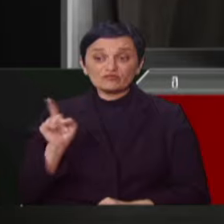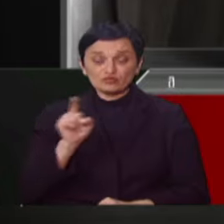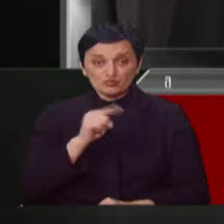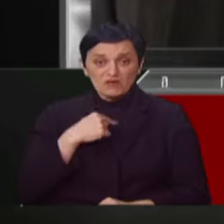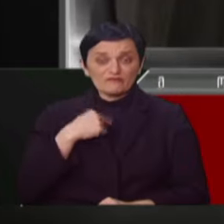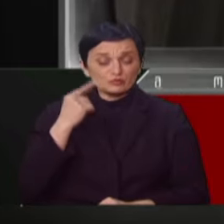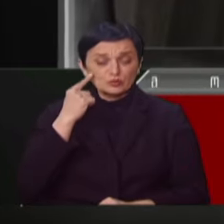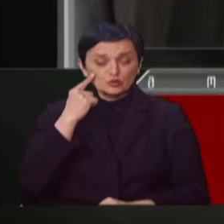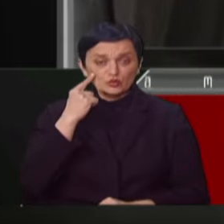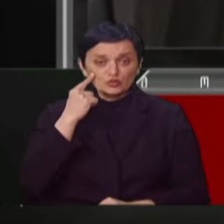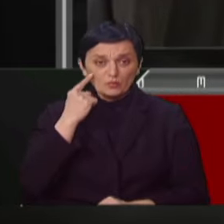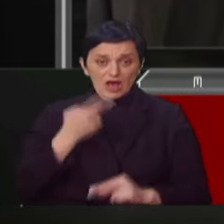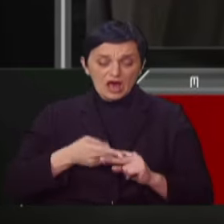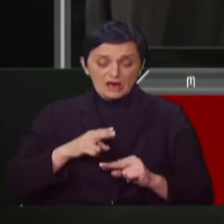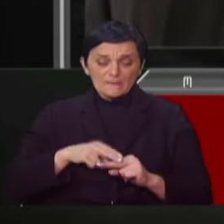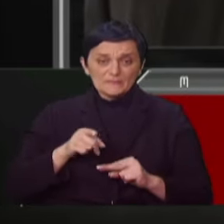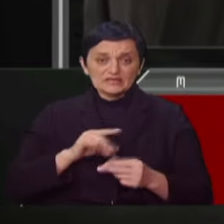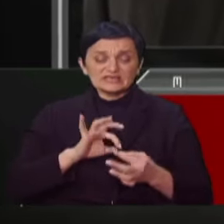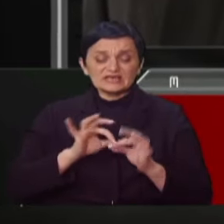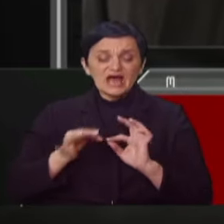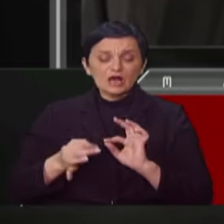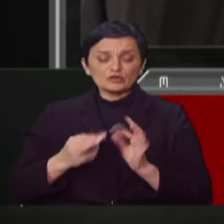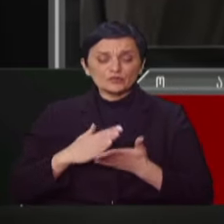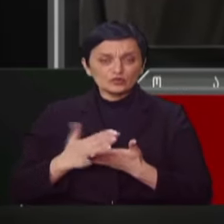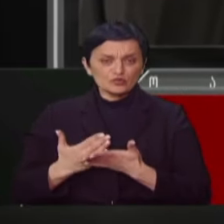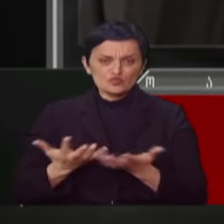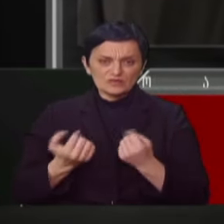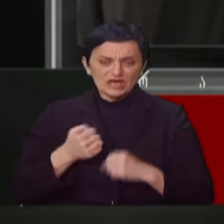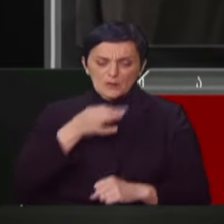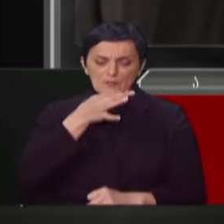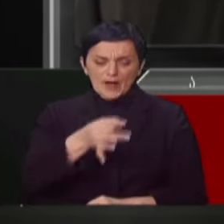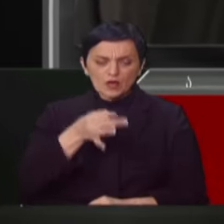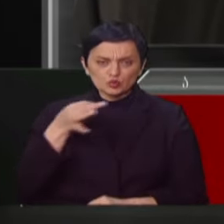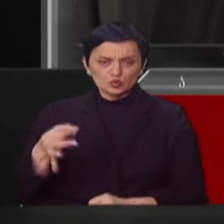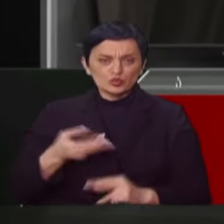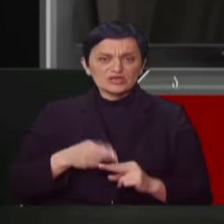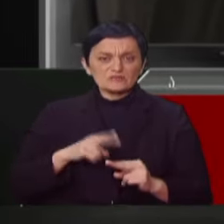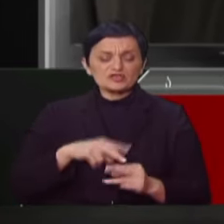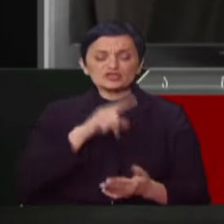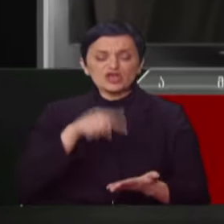მე ვფიქრობ ამით გარკვეულწილად მიიღეს პასუხი იმ შეკითხვებზე.